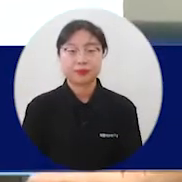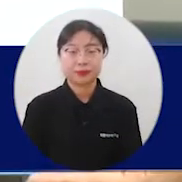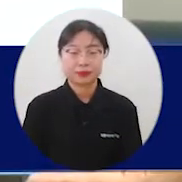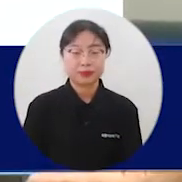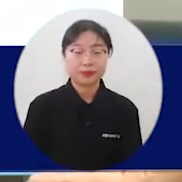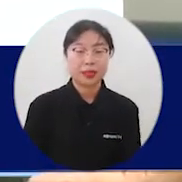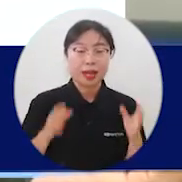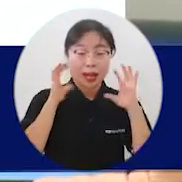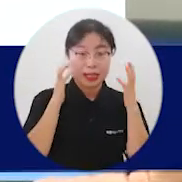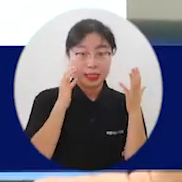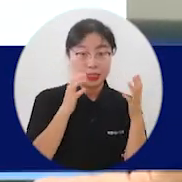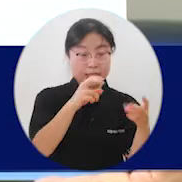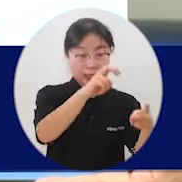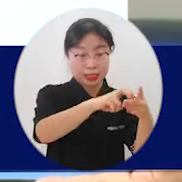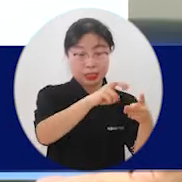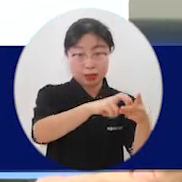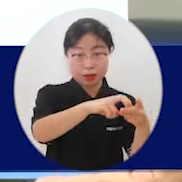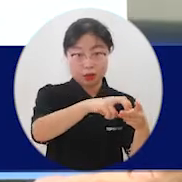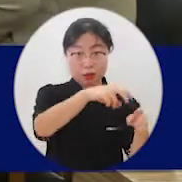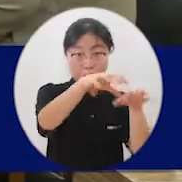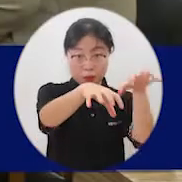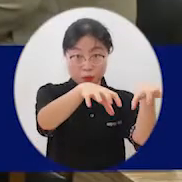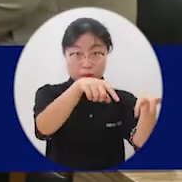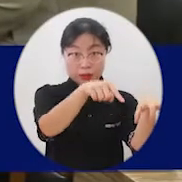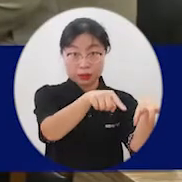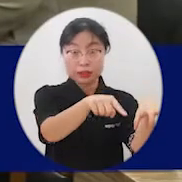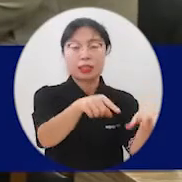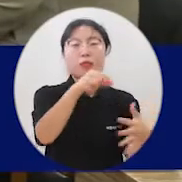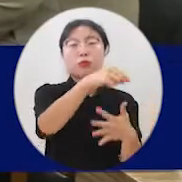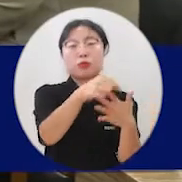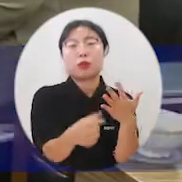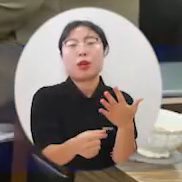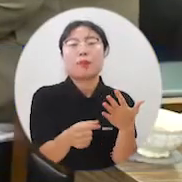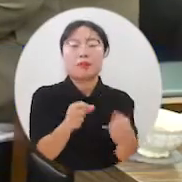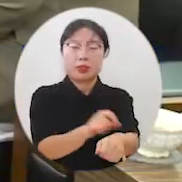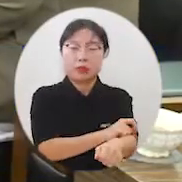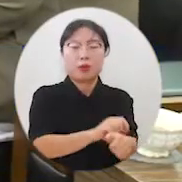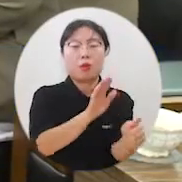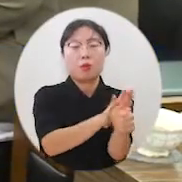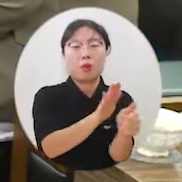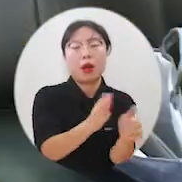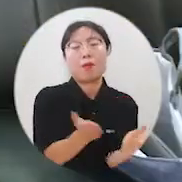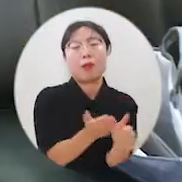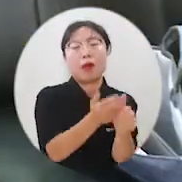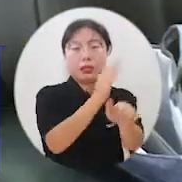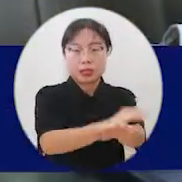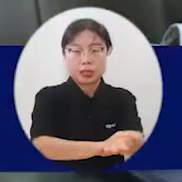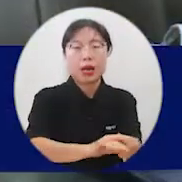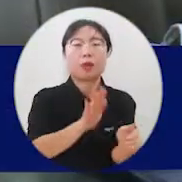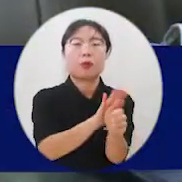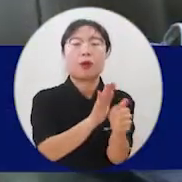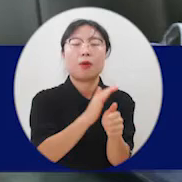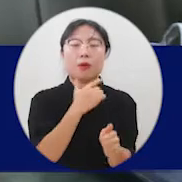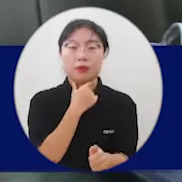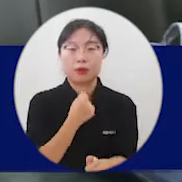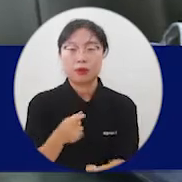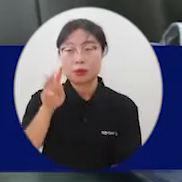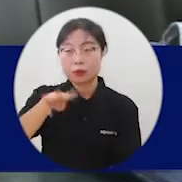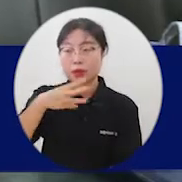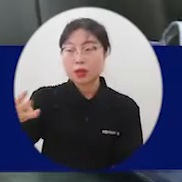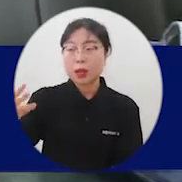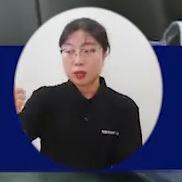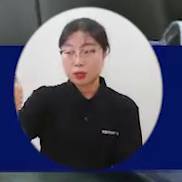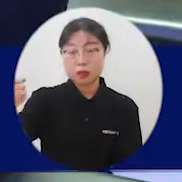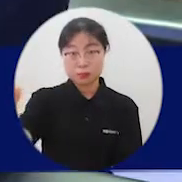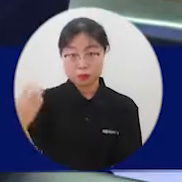특성화 테마별 프로그램 교구 등을 구비하기 위한 목적으로 전달됐습니다. 기부금을 전달한 김윤석 롯데케미칼